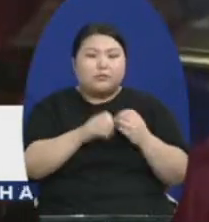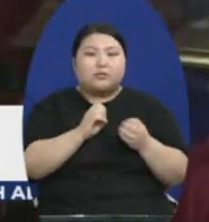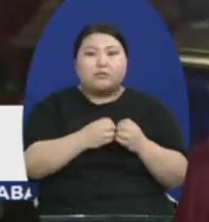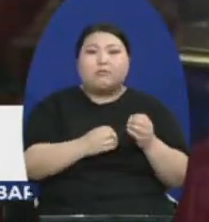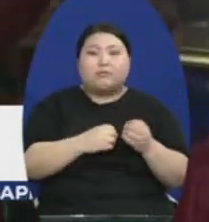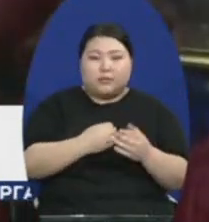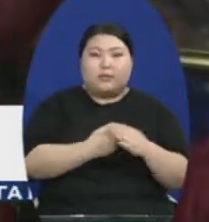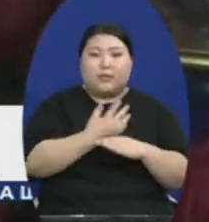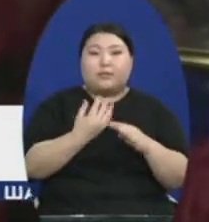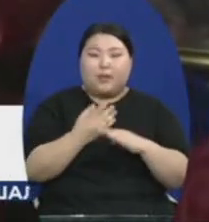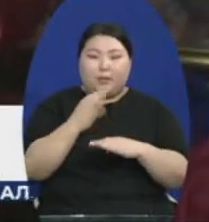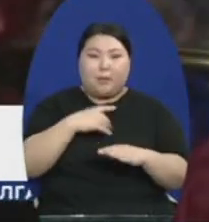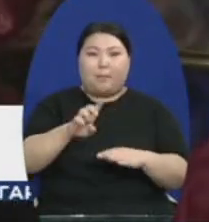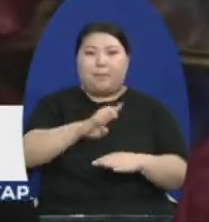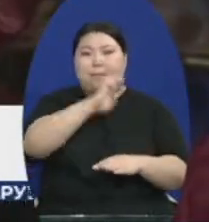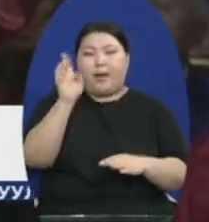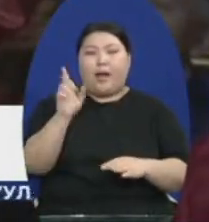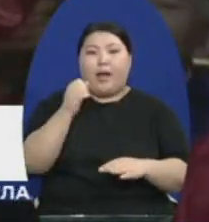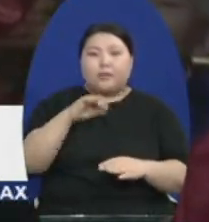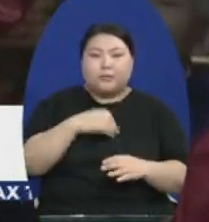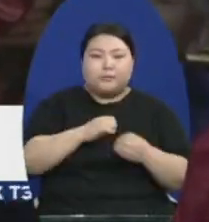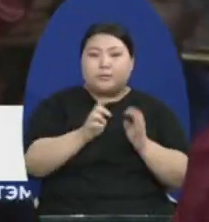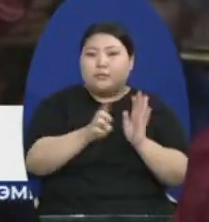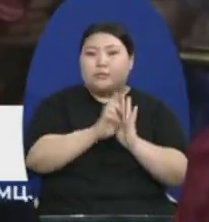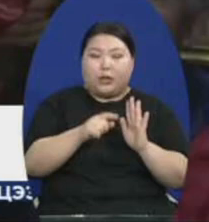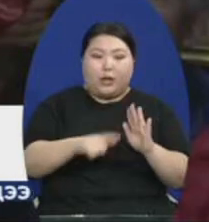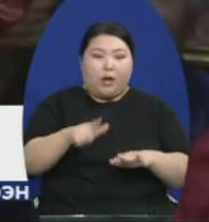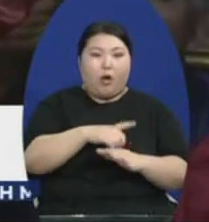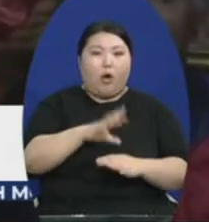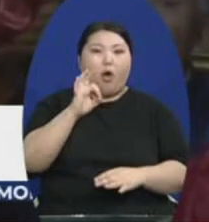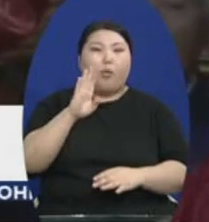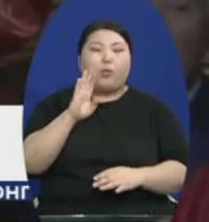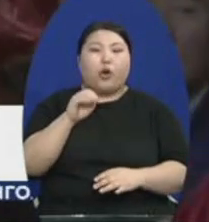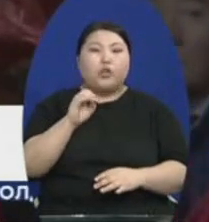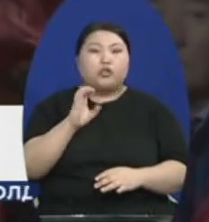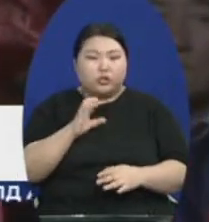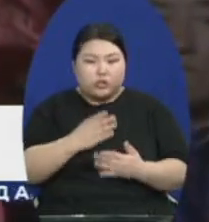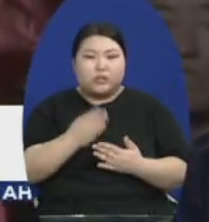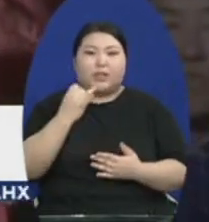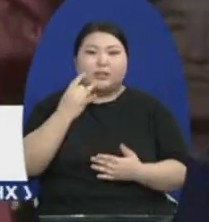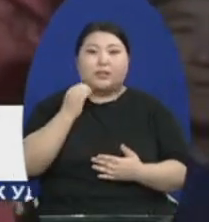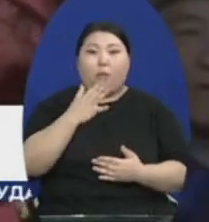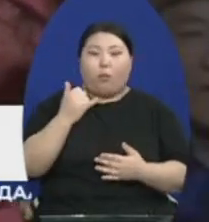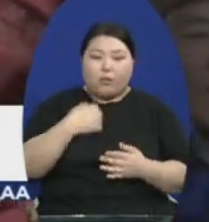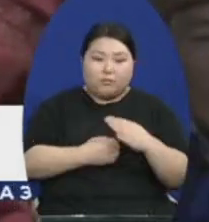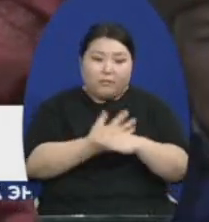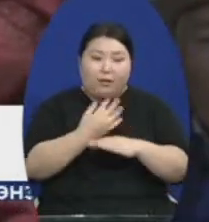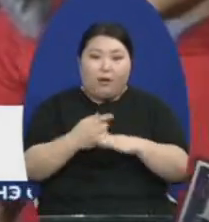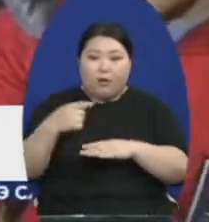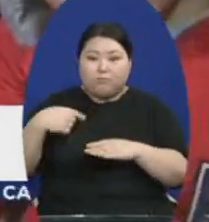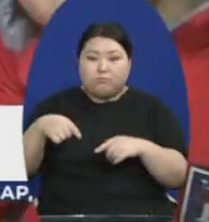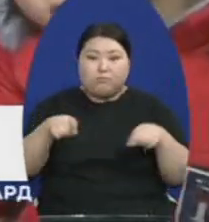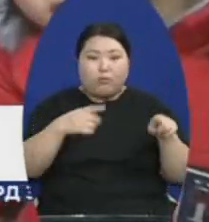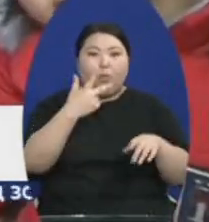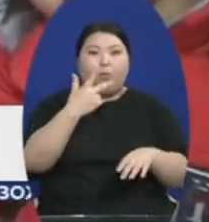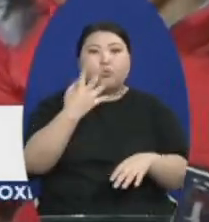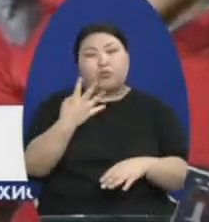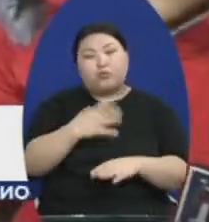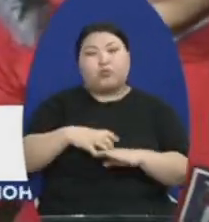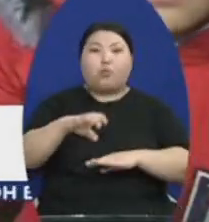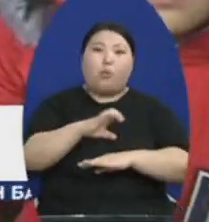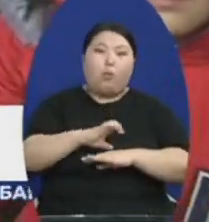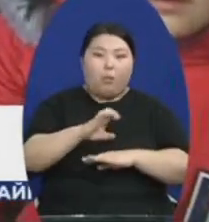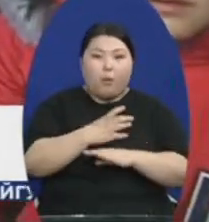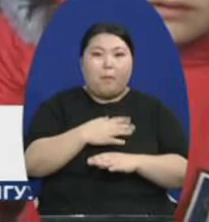Үүнээс гадна байгалийн хадлан бэлтгэх боломжгүй энэ нутаг овьяас шаарцаас тарайлснаар ойр хавийн 4 сумын бүлчид холоос